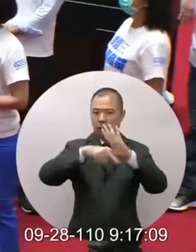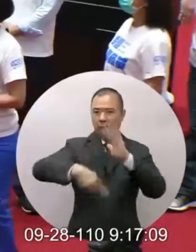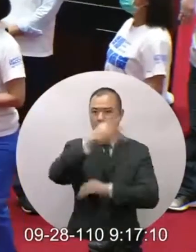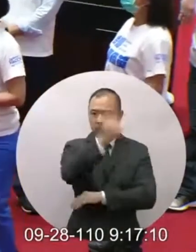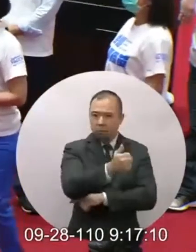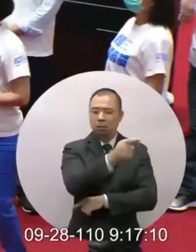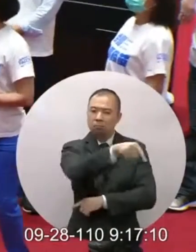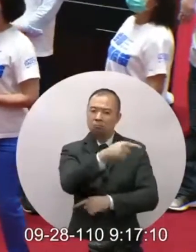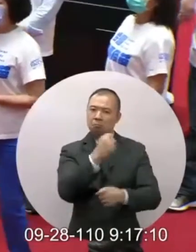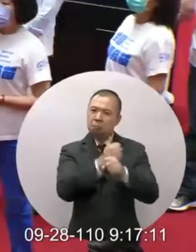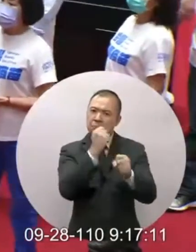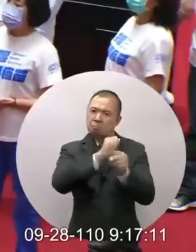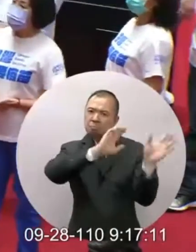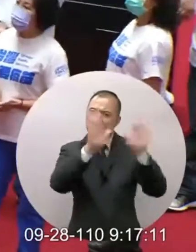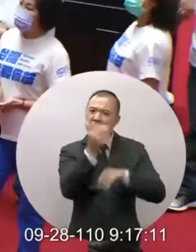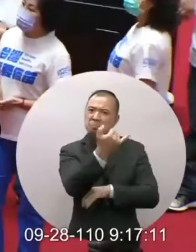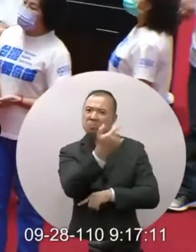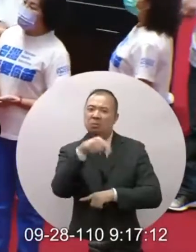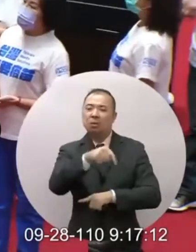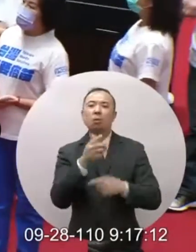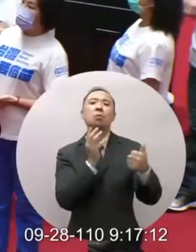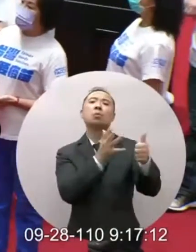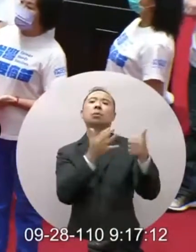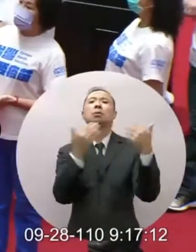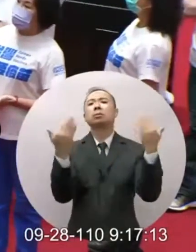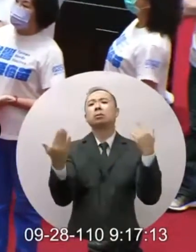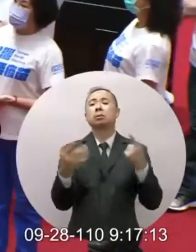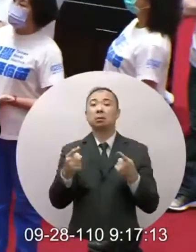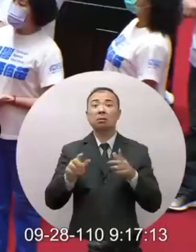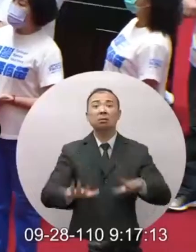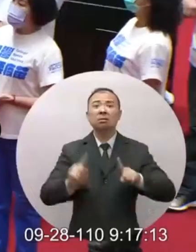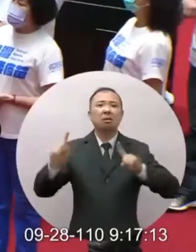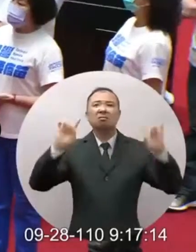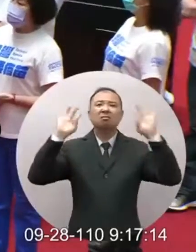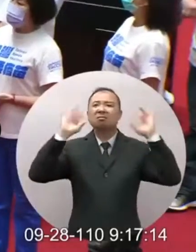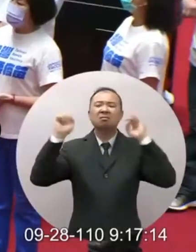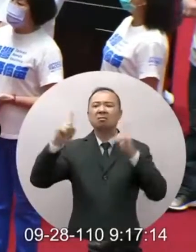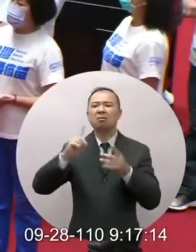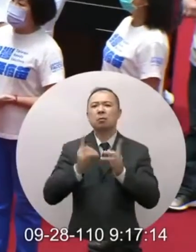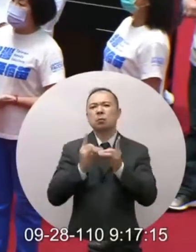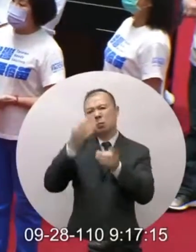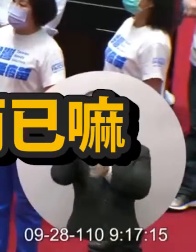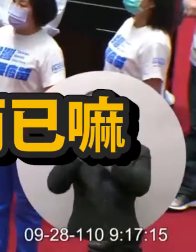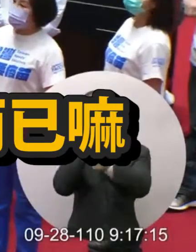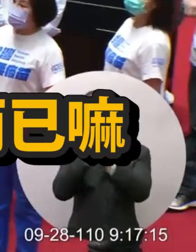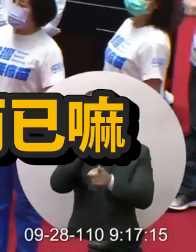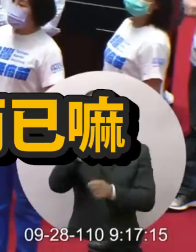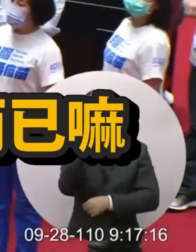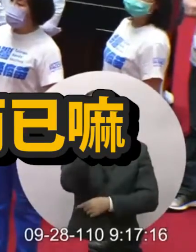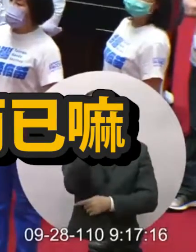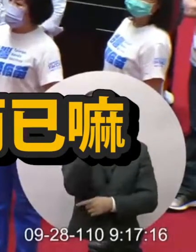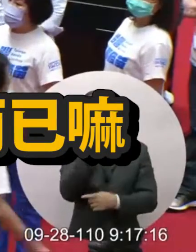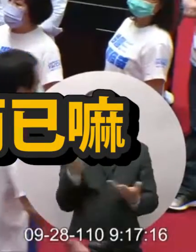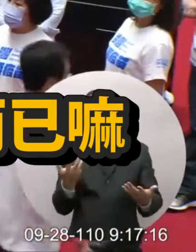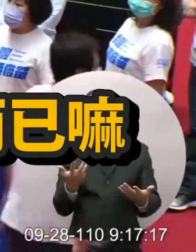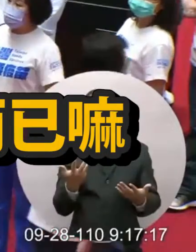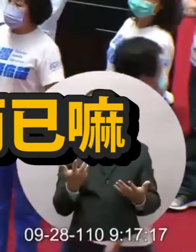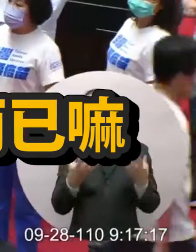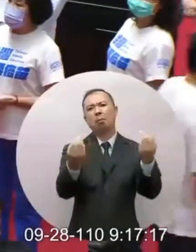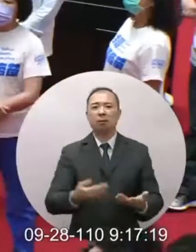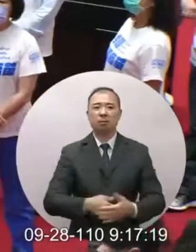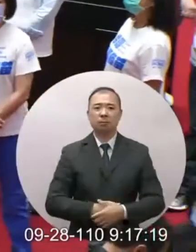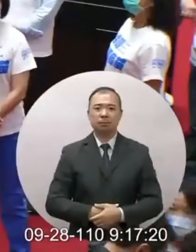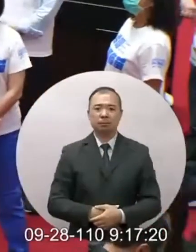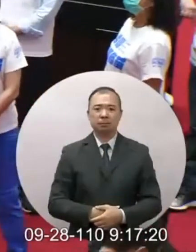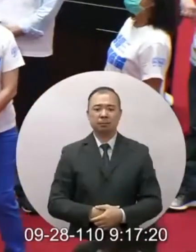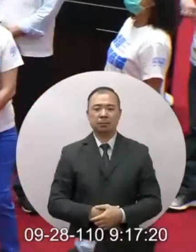质的去监督行政院，否则的话，你现在这样有在监督吗？这样有在监督吗？这样只是在帮他护航而已